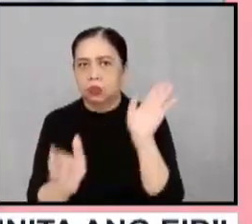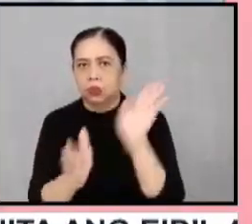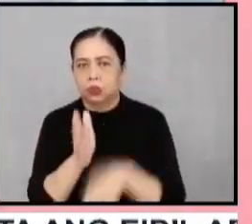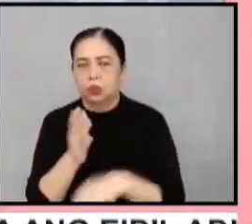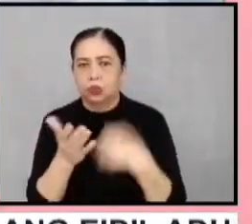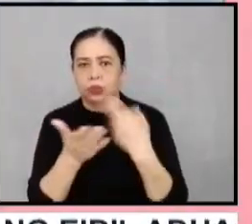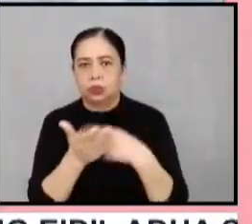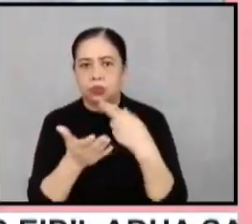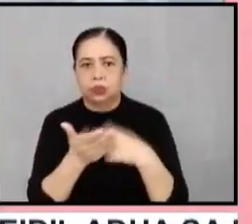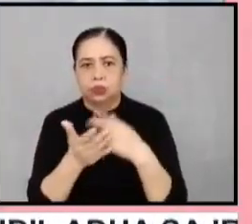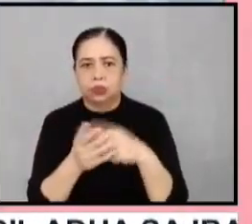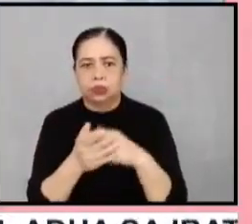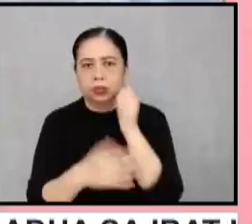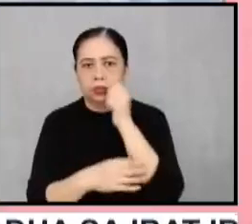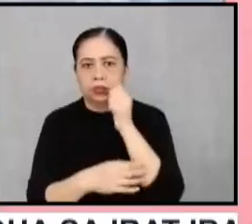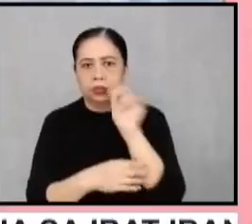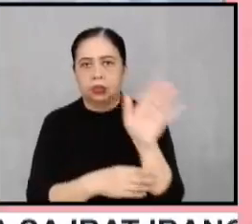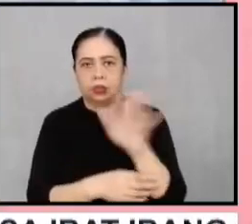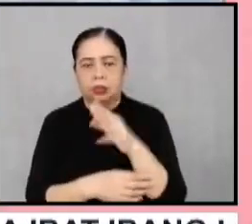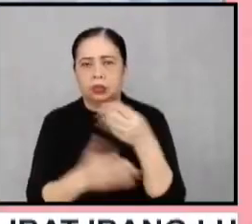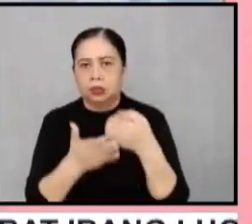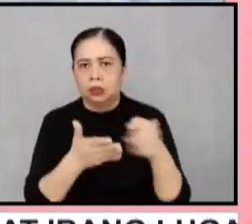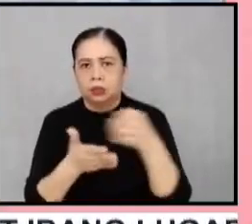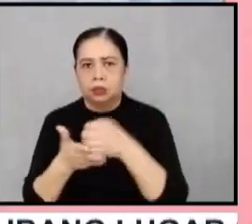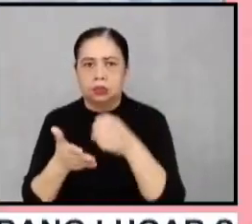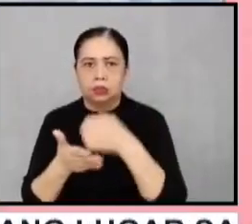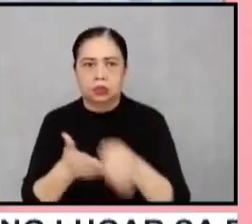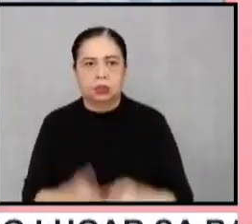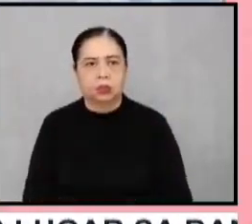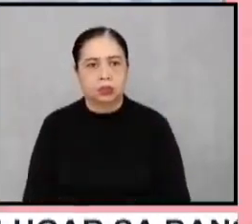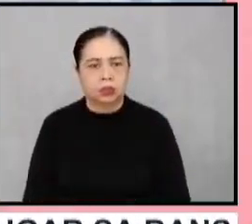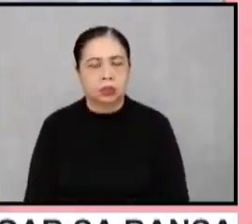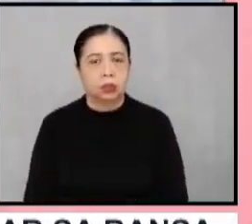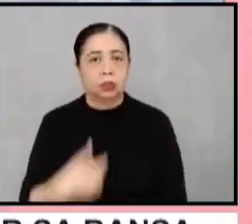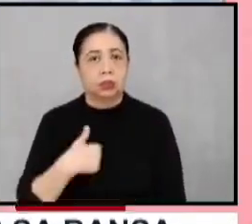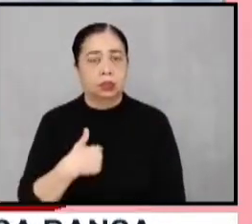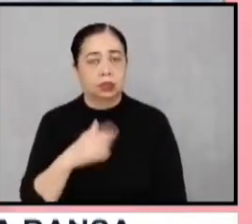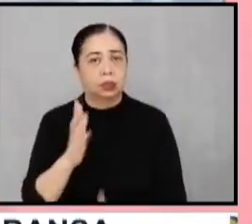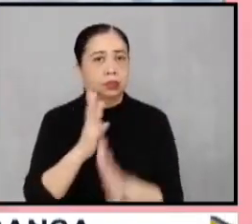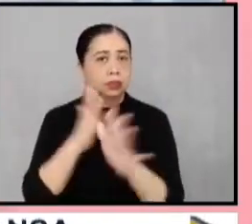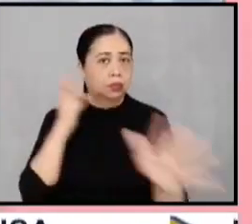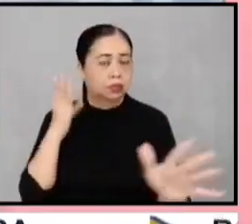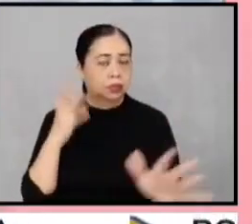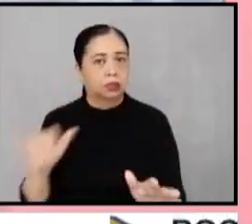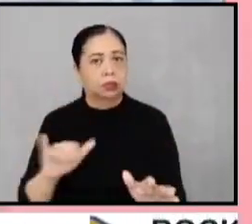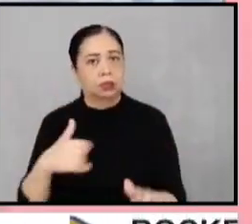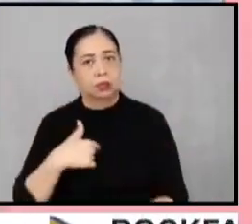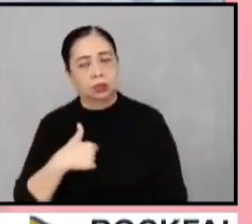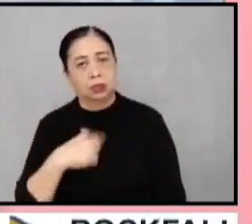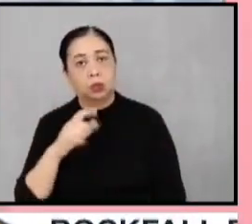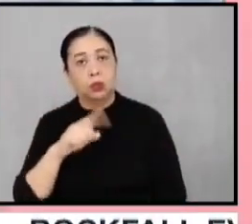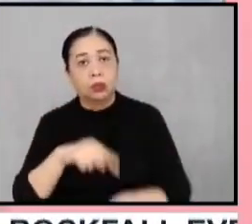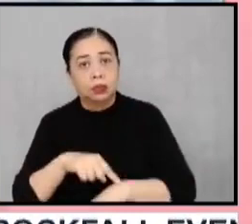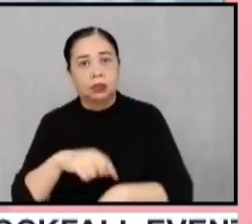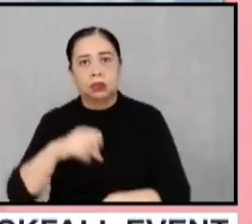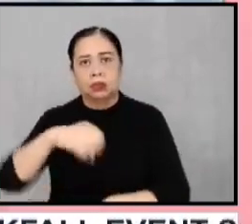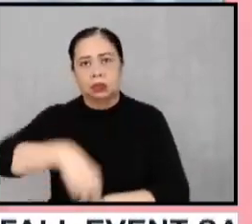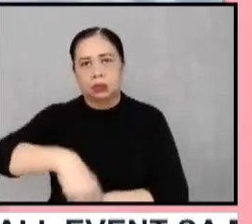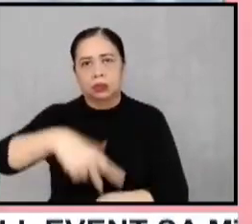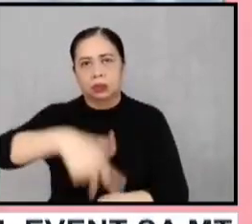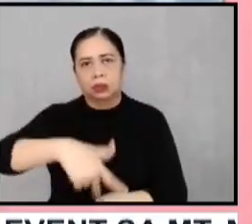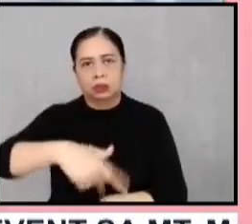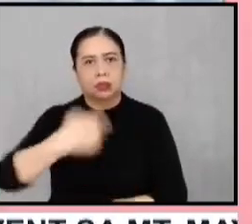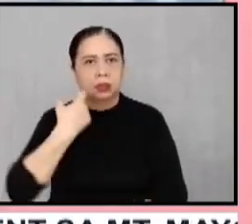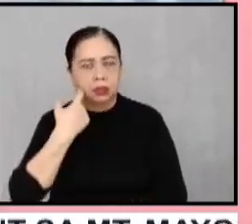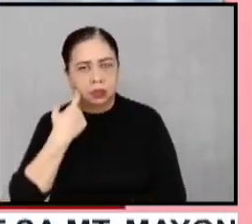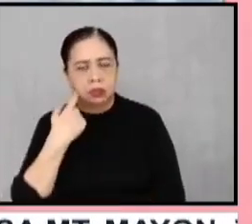sa pang-araw-araw na gastusin. Kami po ay pumila po ako, kagaya ko, 12:30 na po akong pumila kanina para po